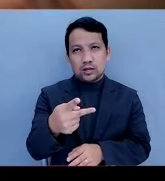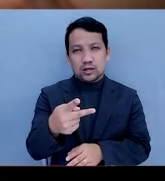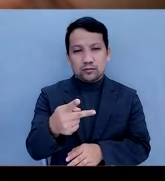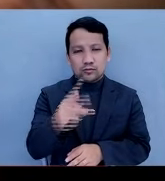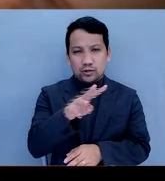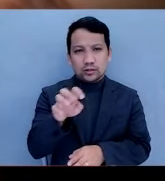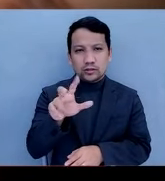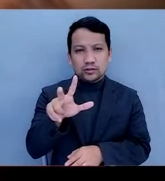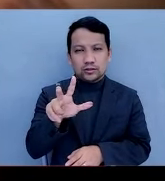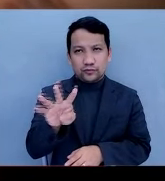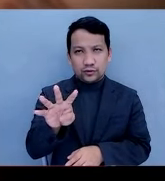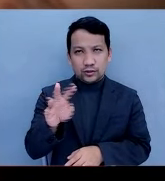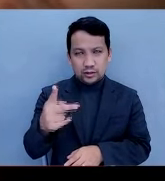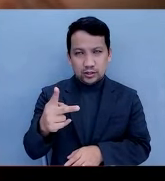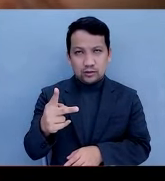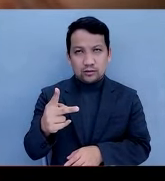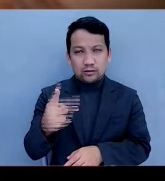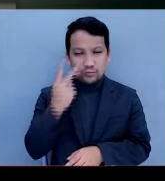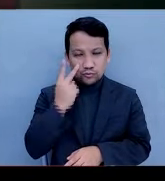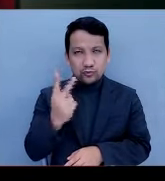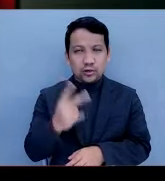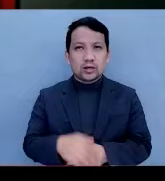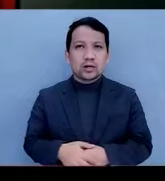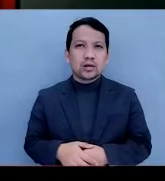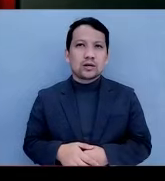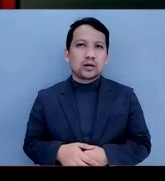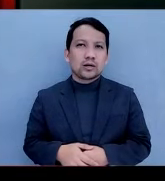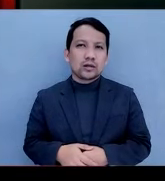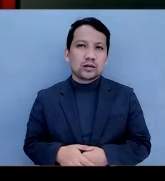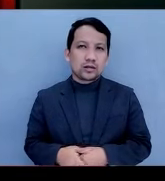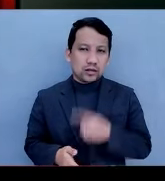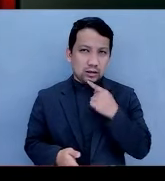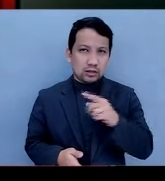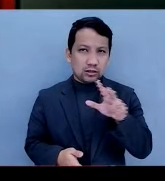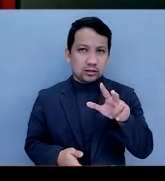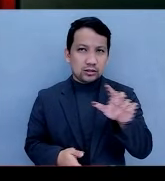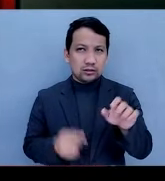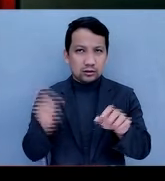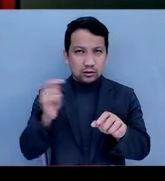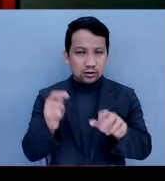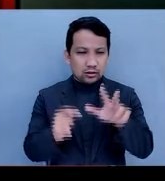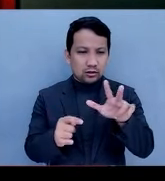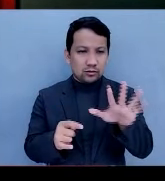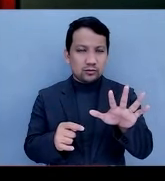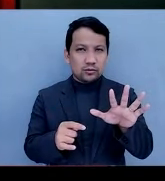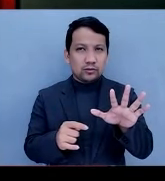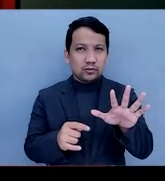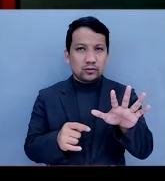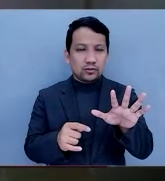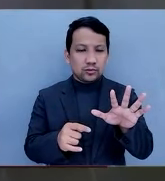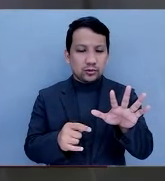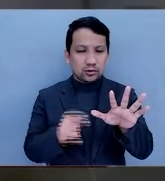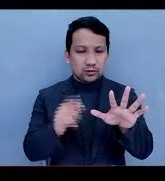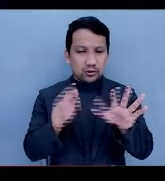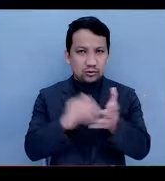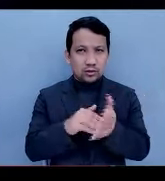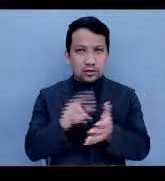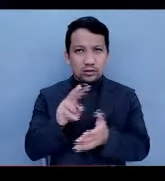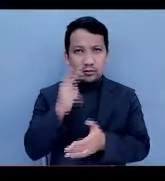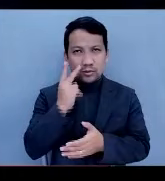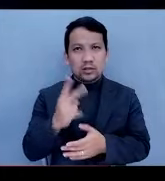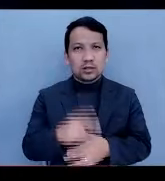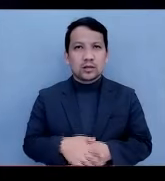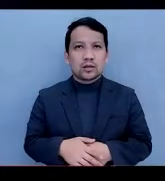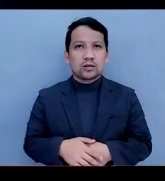at 434,000 views. Ang version naman ito sa YouTube, meron na pong 35,000 views. Mga